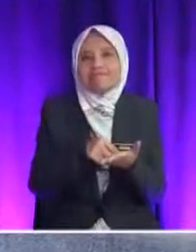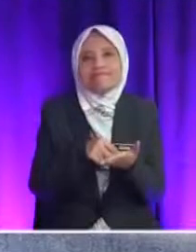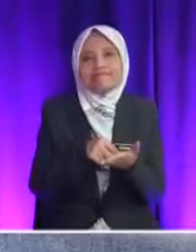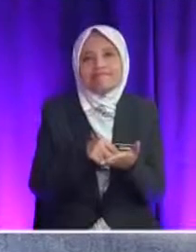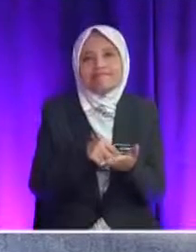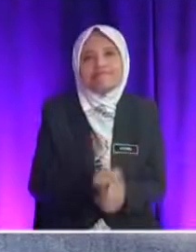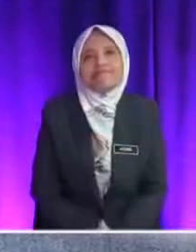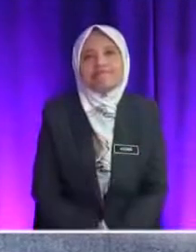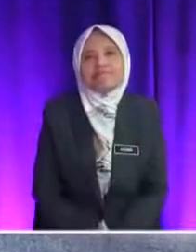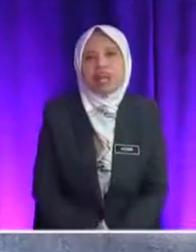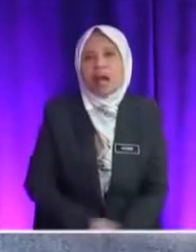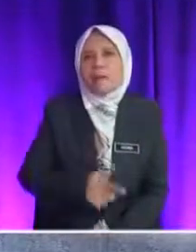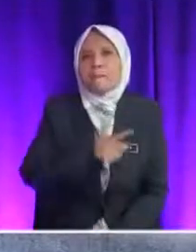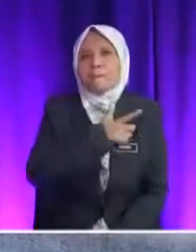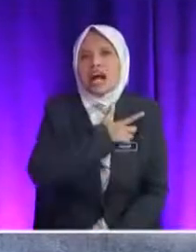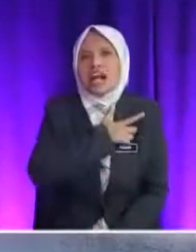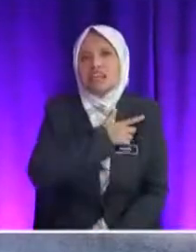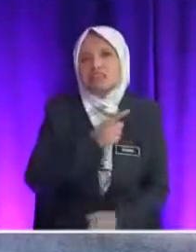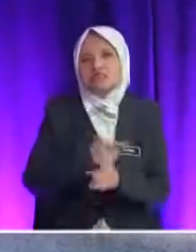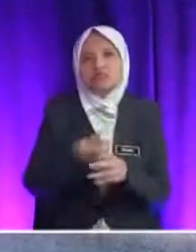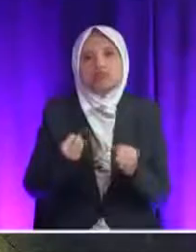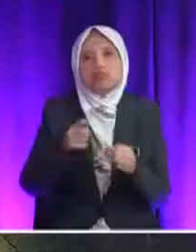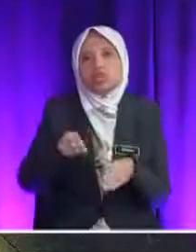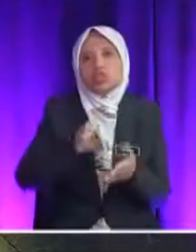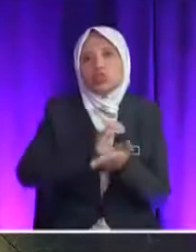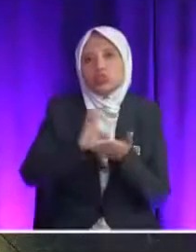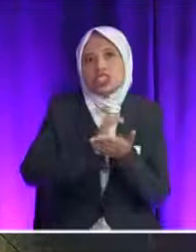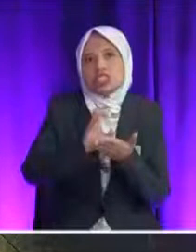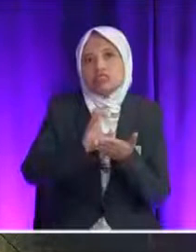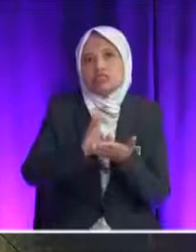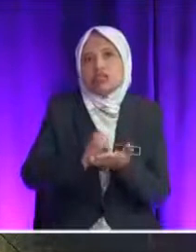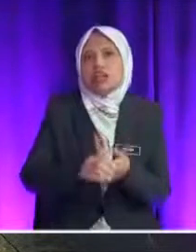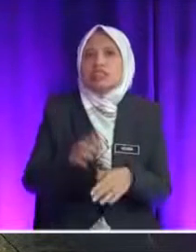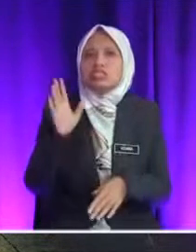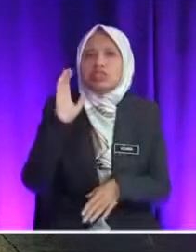Aduh, hai. Malas betul lah nak pergi cuci kereta ni. Eh, cikgu. Ya.